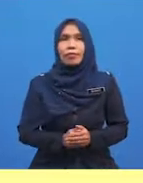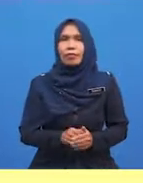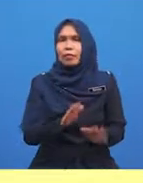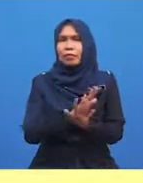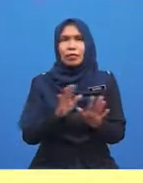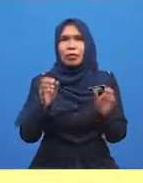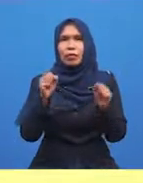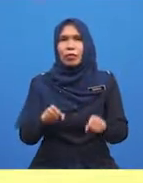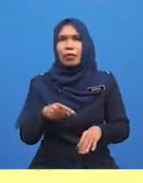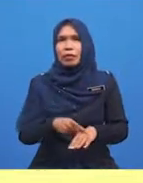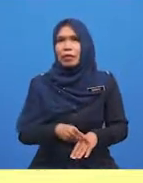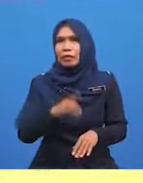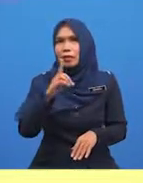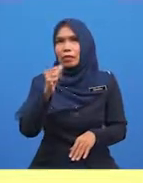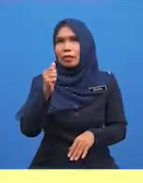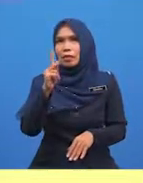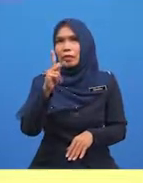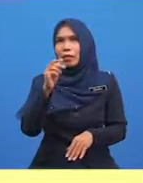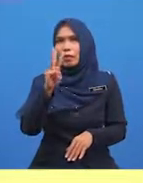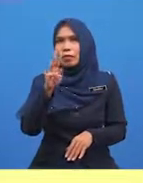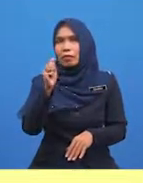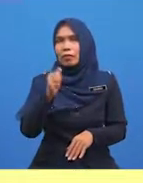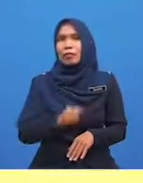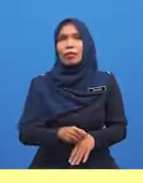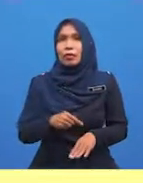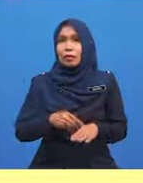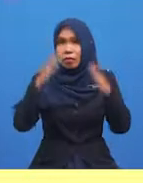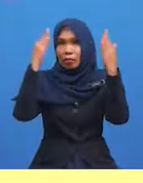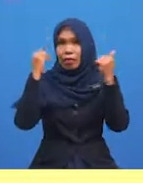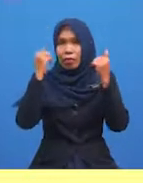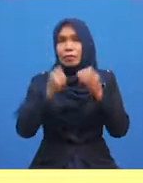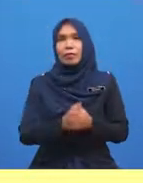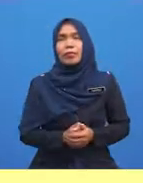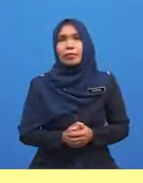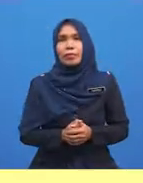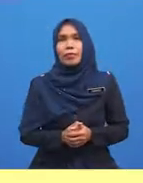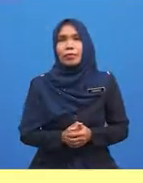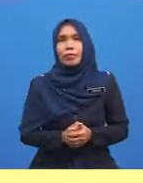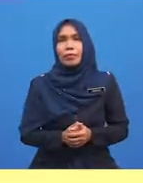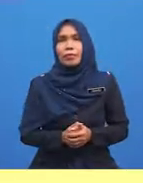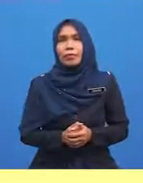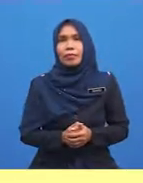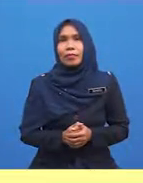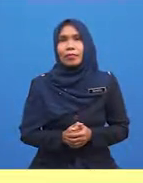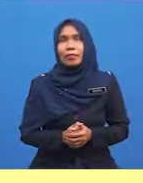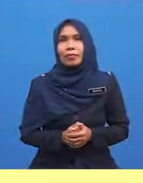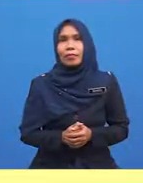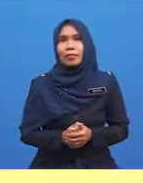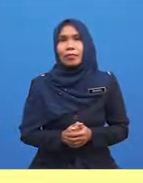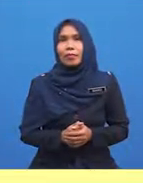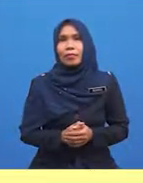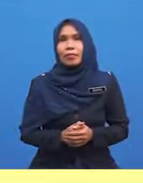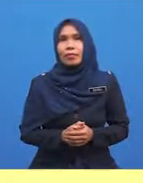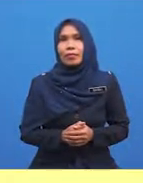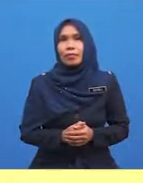tidak boleh didakwa di mana-mana mahkamah kecuali di mahkamah khas yang